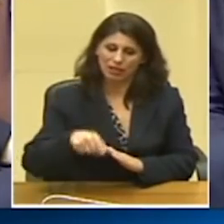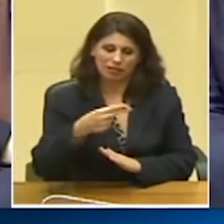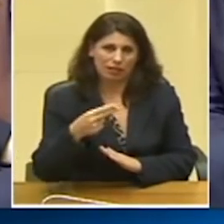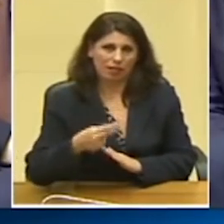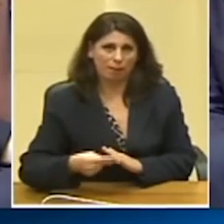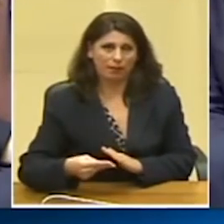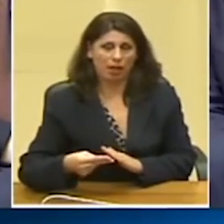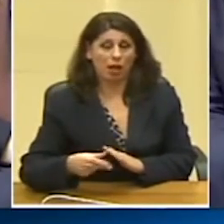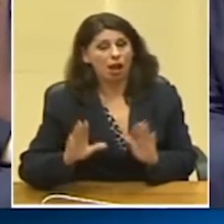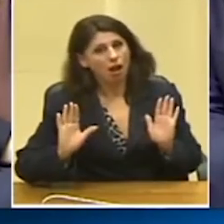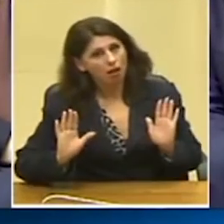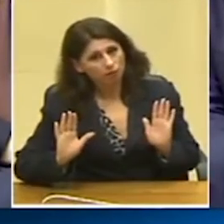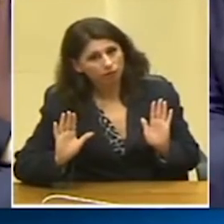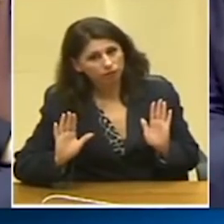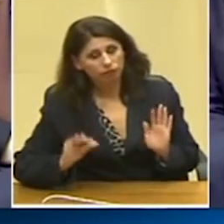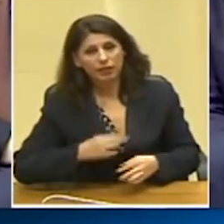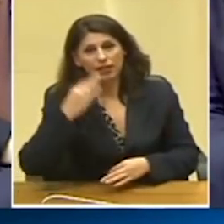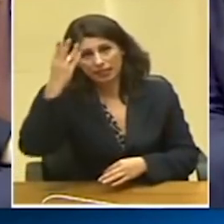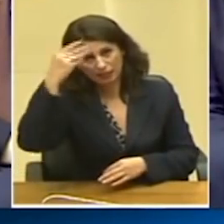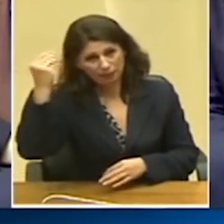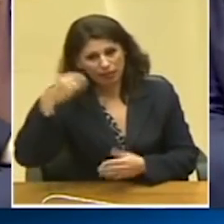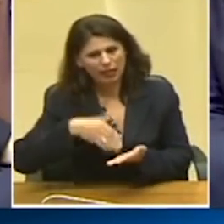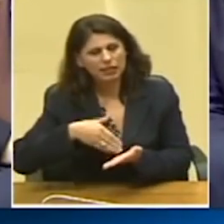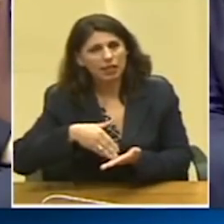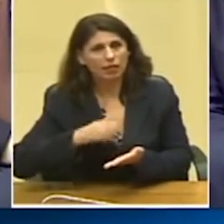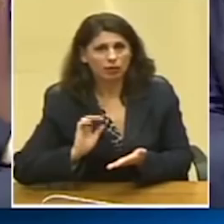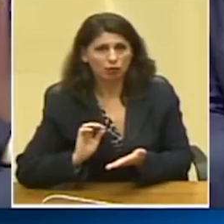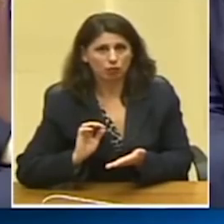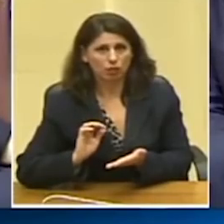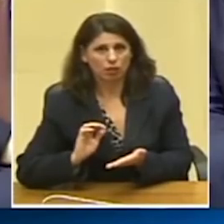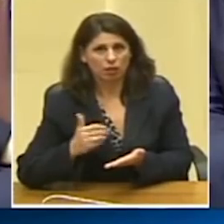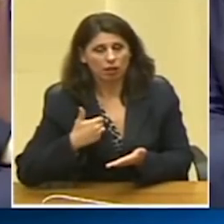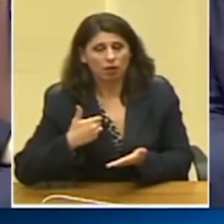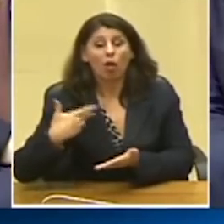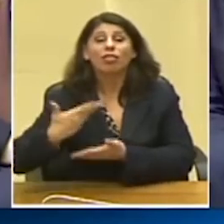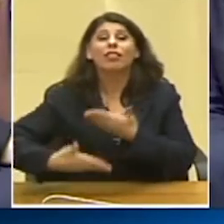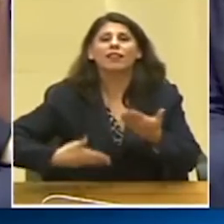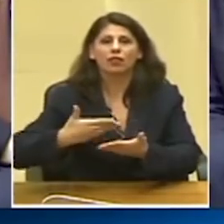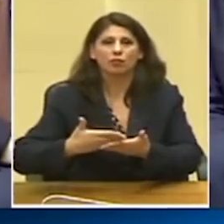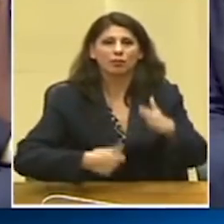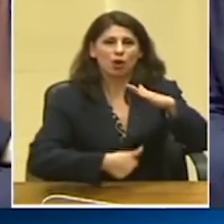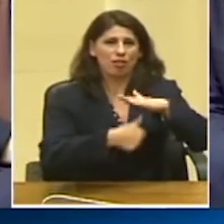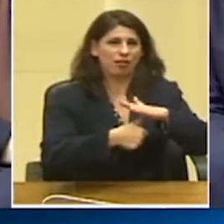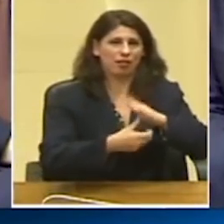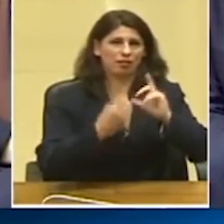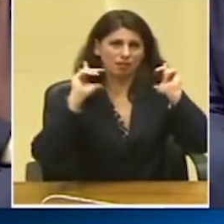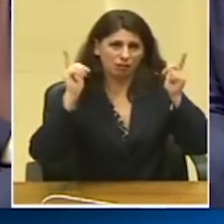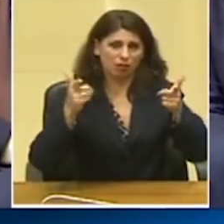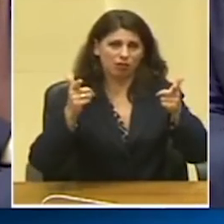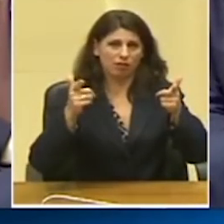ζητήματα. Αλλά, κύριε Τσίπρα, για να το ξεκαθαρίσουμε, εγώ δεν κληρονόμησα την Προεδρία της Νέας Δημοκρατίας.